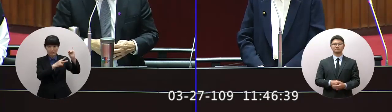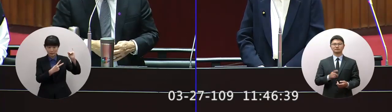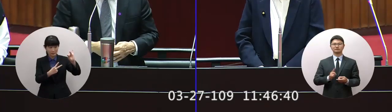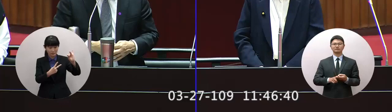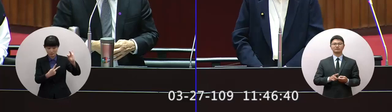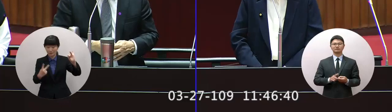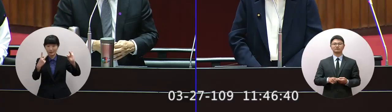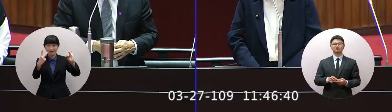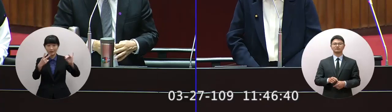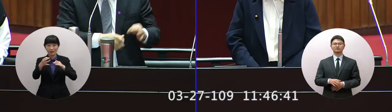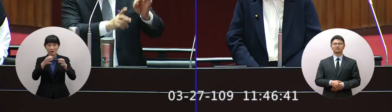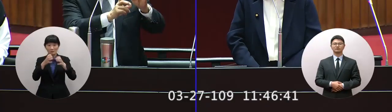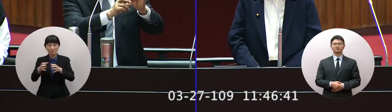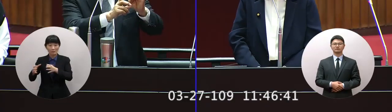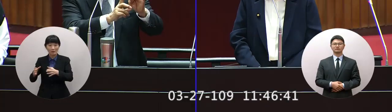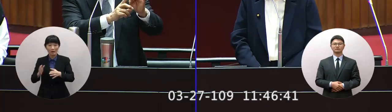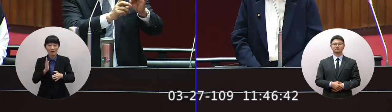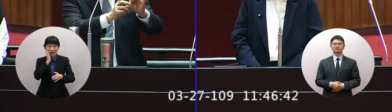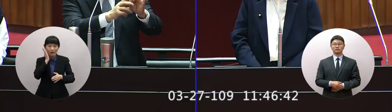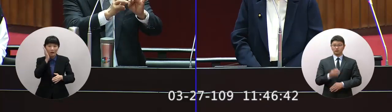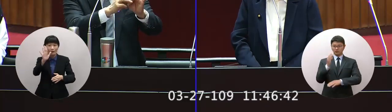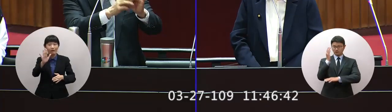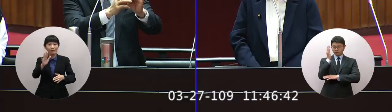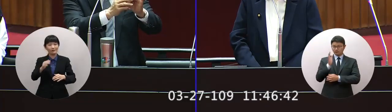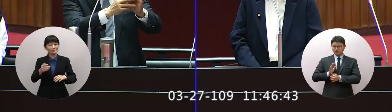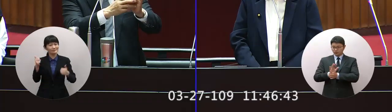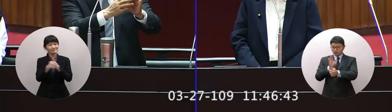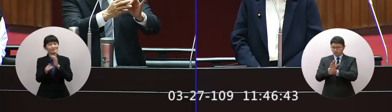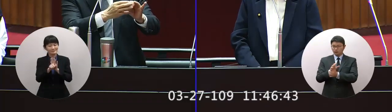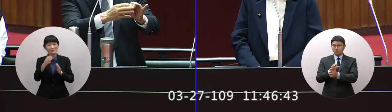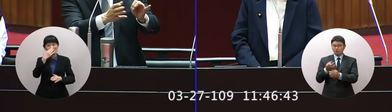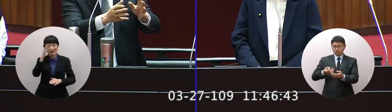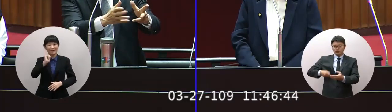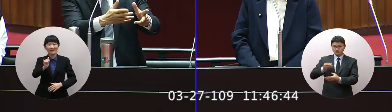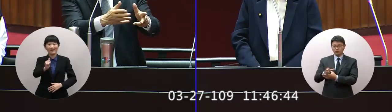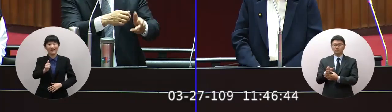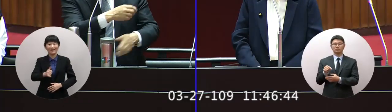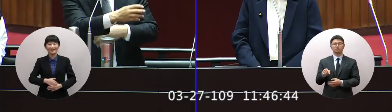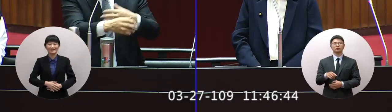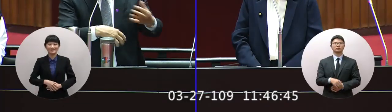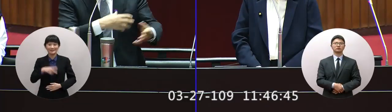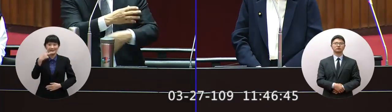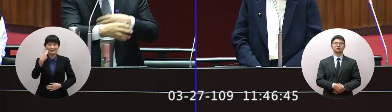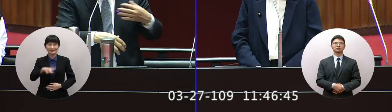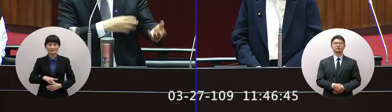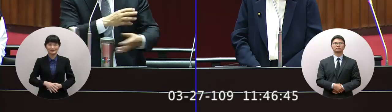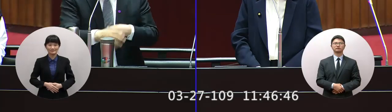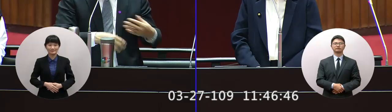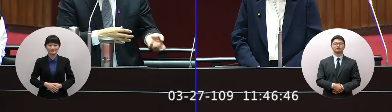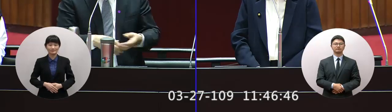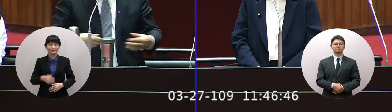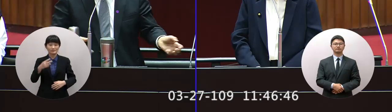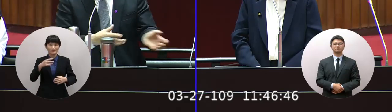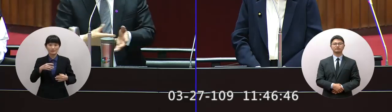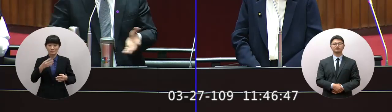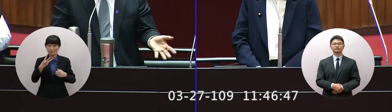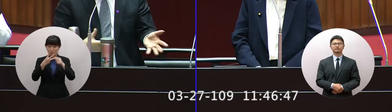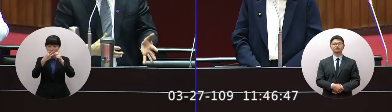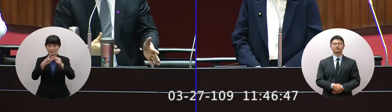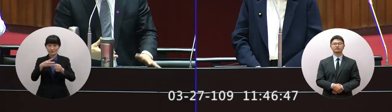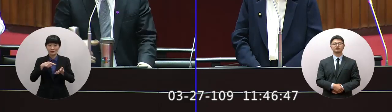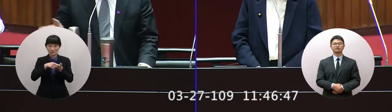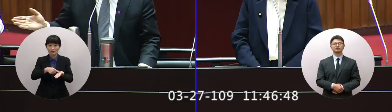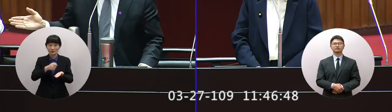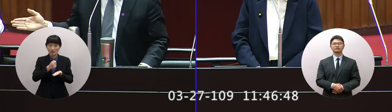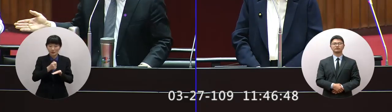实国家就赚到， 就是政府提供他们。 第三个就是那个手续啊、门槛啊，帮帮